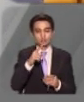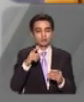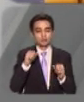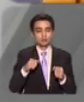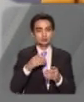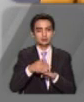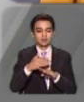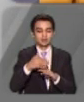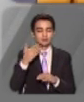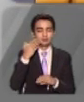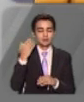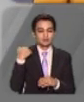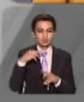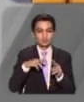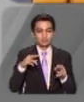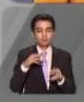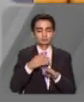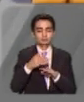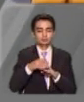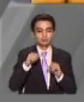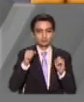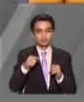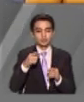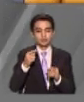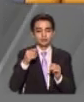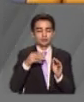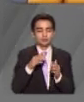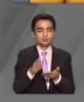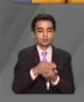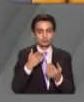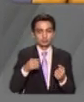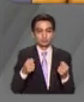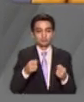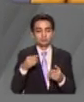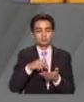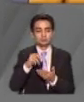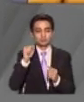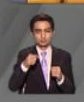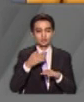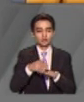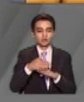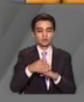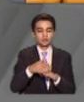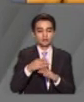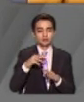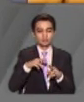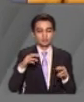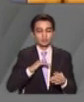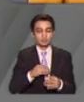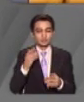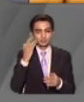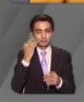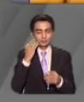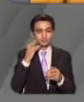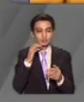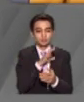будут выдаваться за счет денег, погашенных действующими заемщиками. Такие правила действуют с самого старта компании. Тогда из нацфонда было